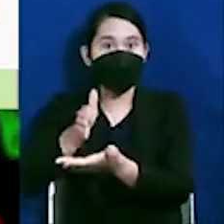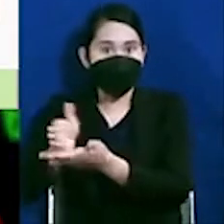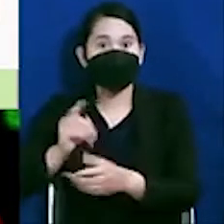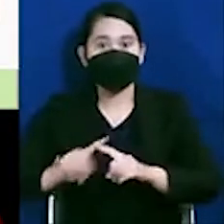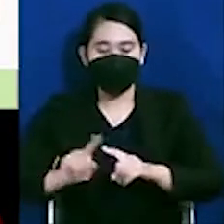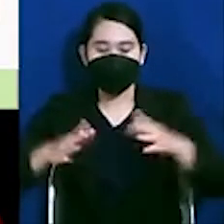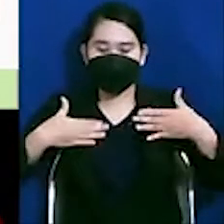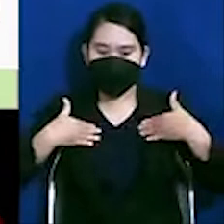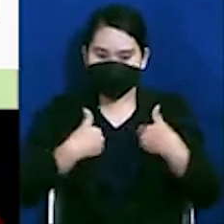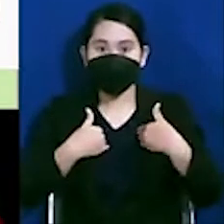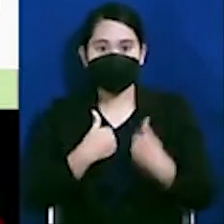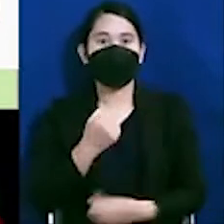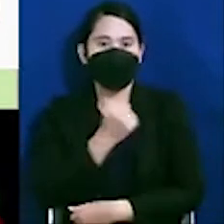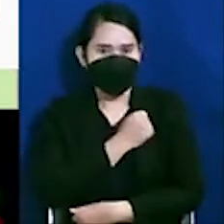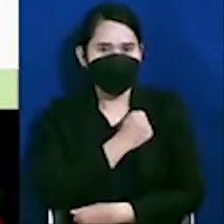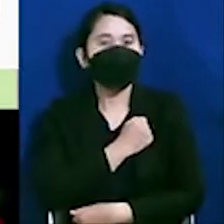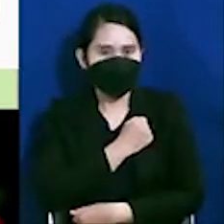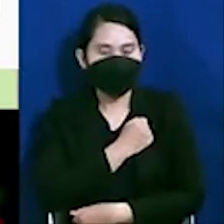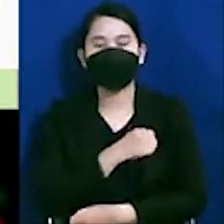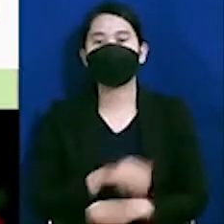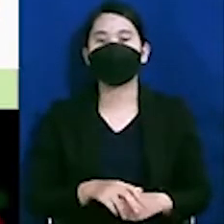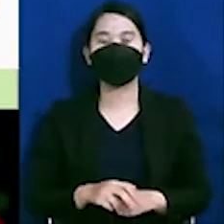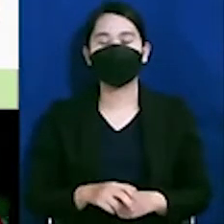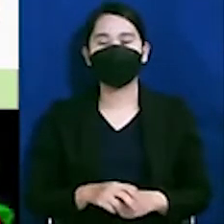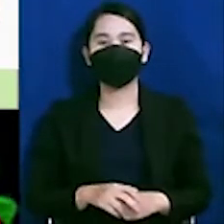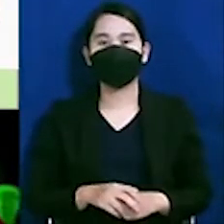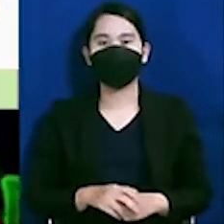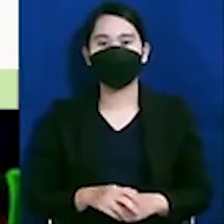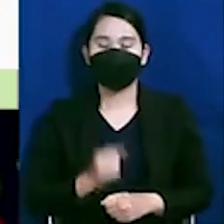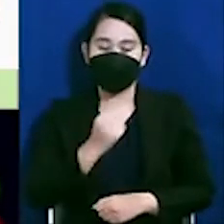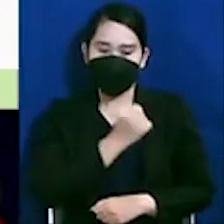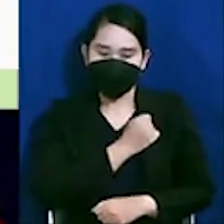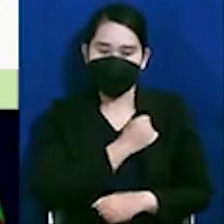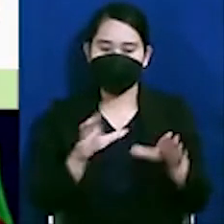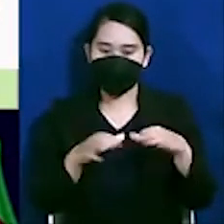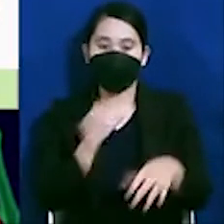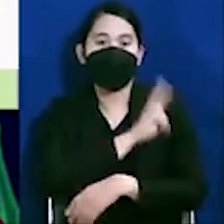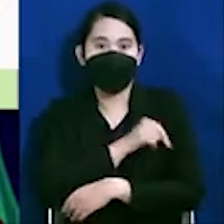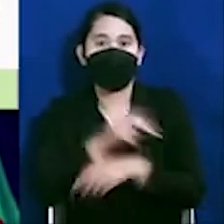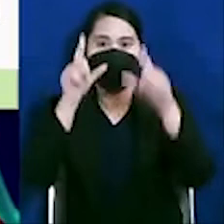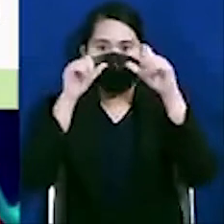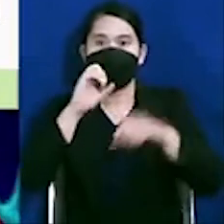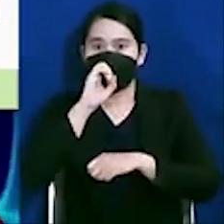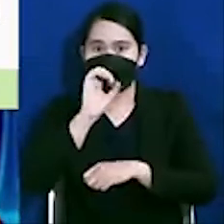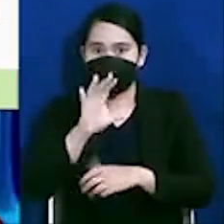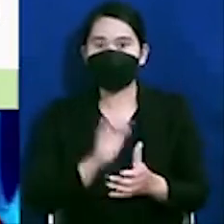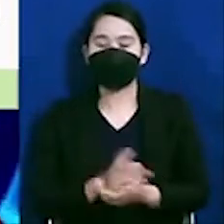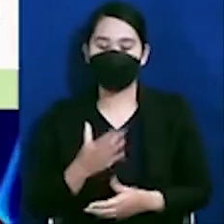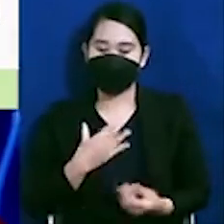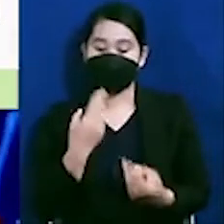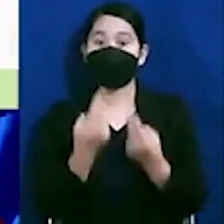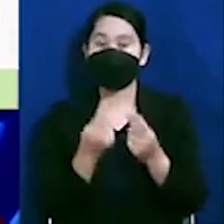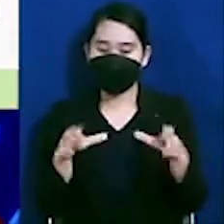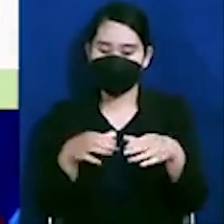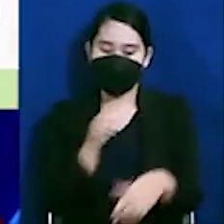เหนื่อยแต่ว่าอาจจะต้องกัดฟันครับตอนนี้นะครับในภาคบุคลากรสาสุขผมก็ยืนยันอีกครั้งตอนที่ผมไปเยี่ยมเจ้าหน้าที่